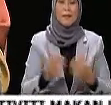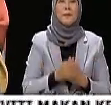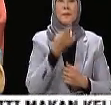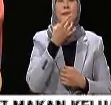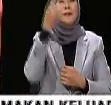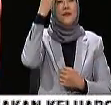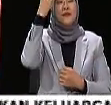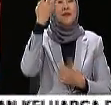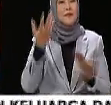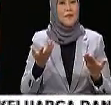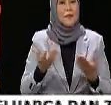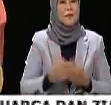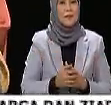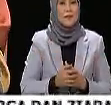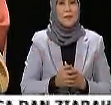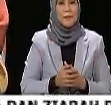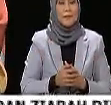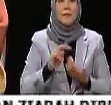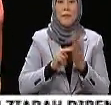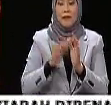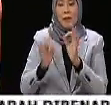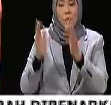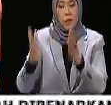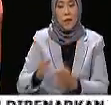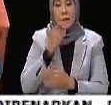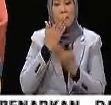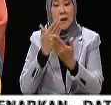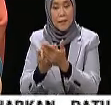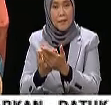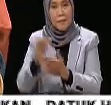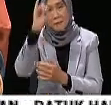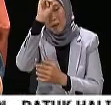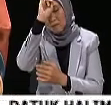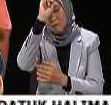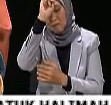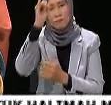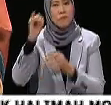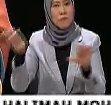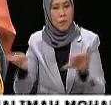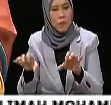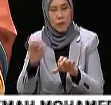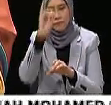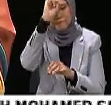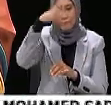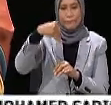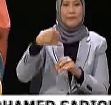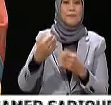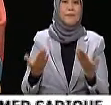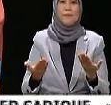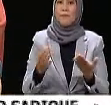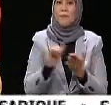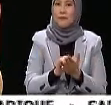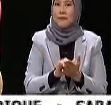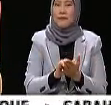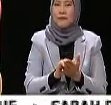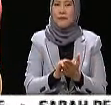akan jadikan satu benda yang berita yang hebat sebagainya tak sepatutnya benda itu berlaku ke kita pilih begitu tidaklah